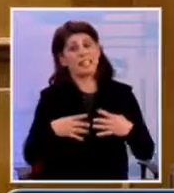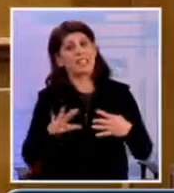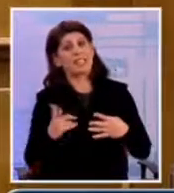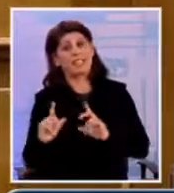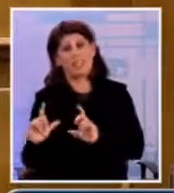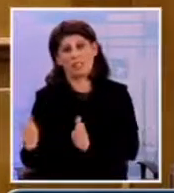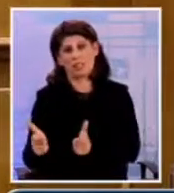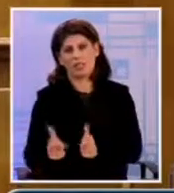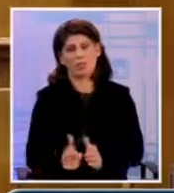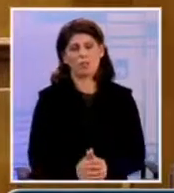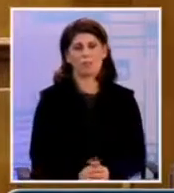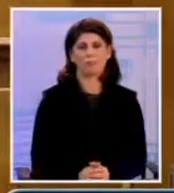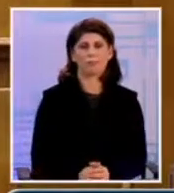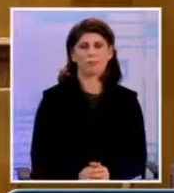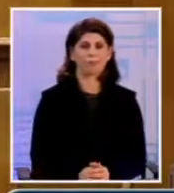είναι εθνικισμός.